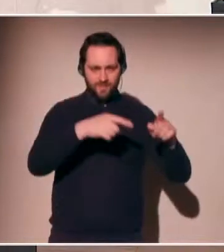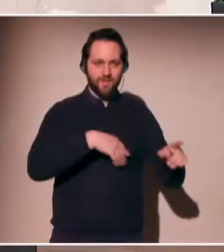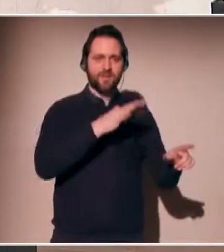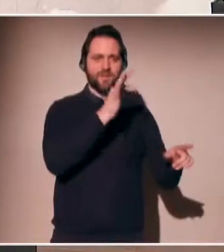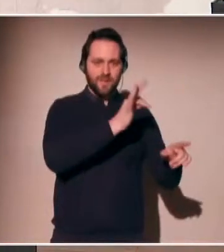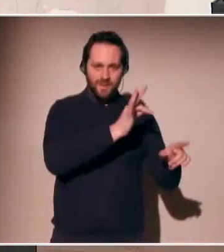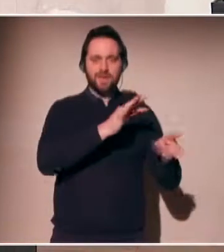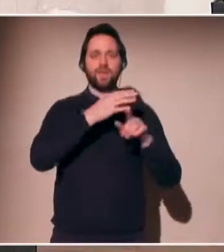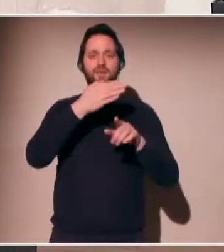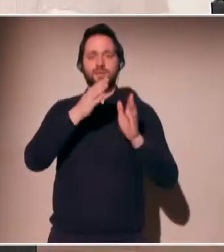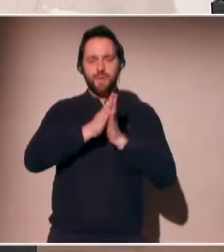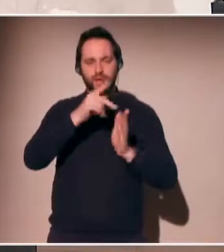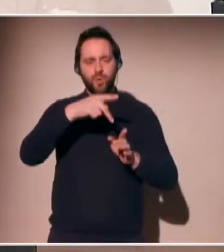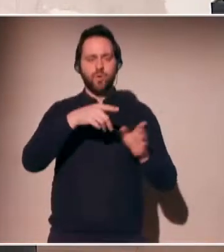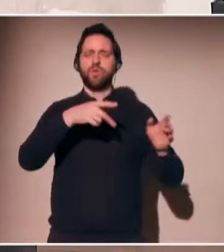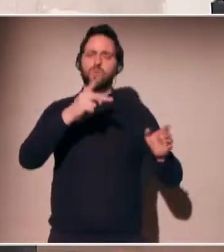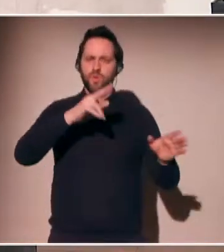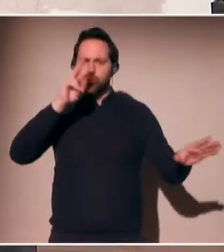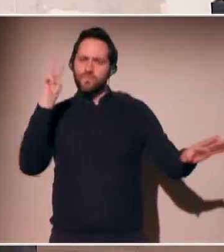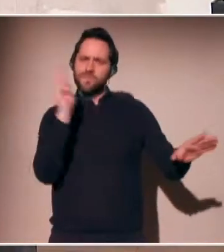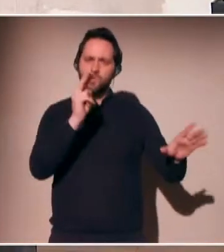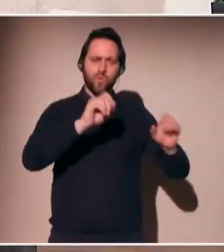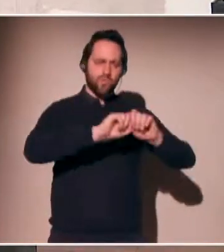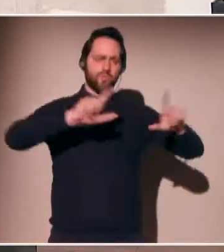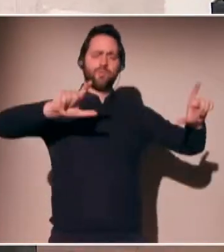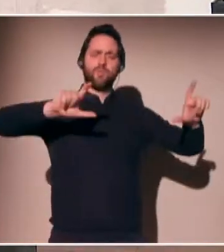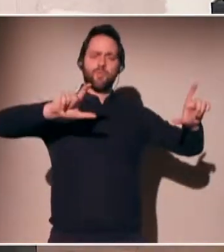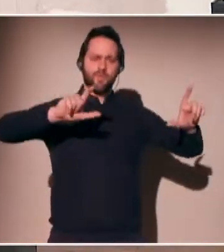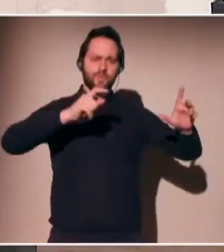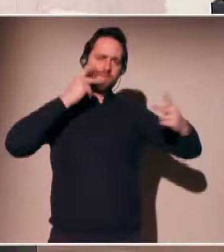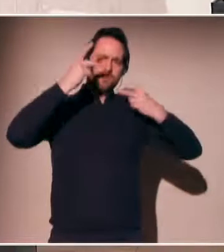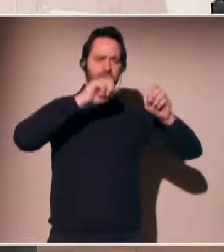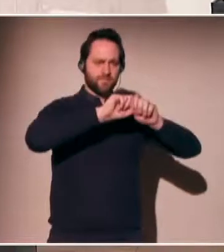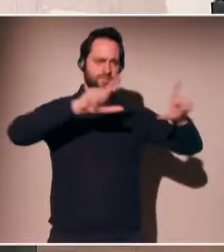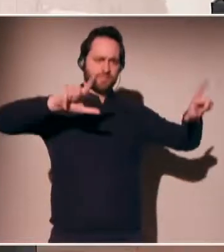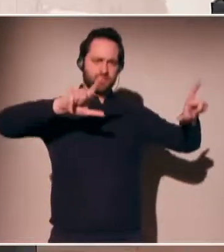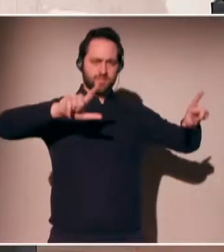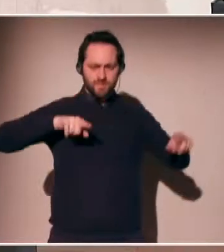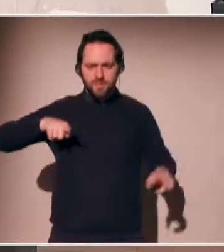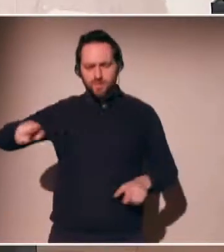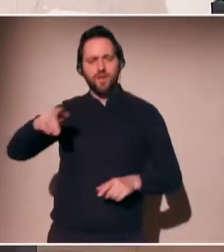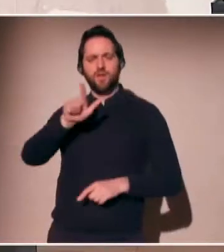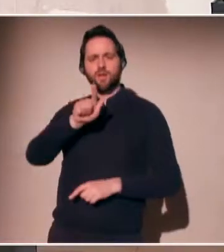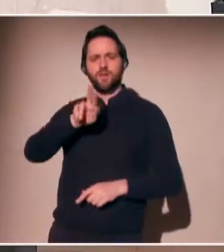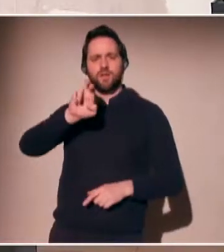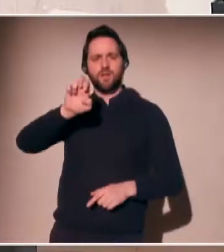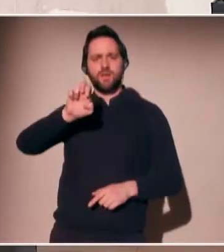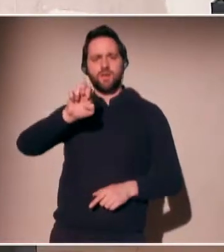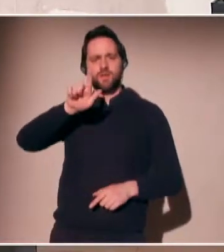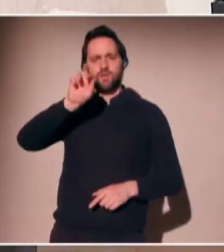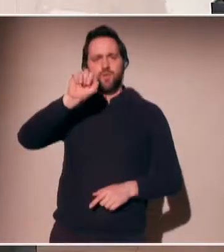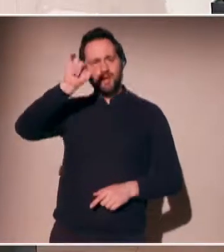la visualisation, et Grégory et vous plus sur tout ce qui est langage. Et donc,